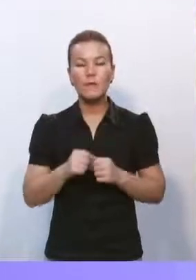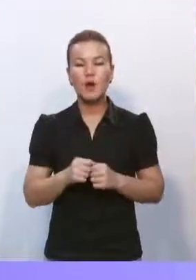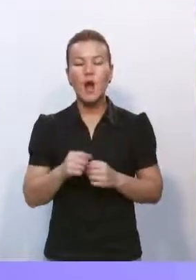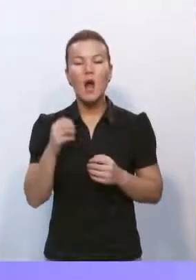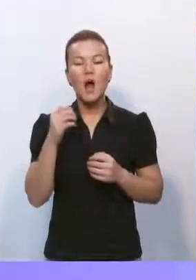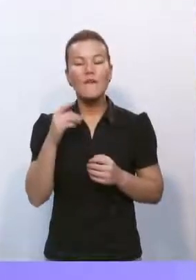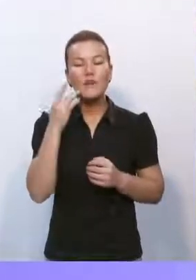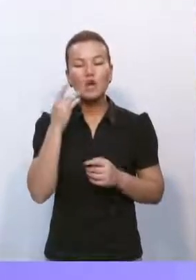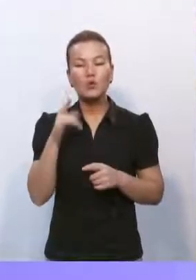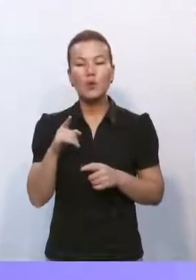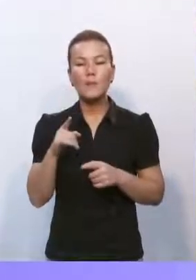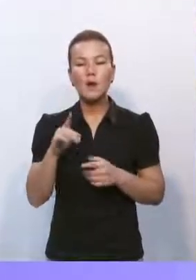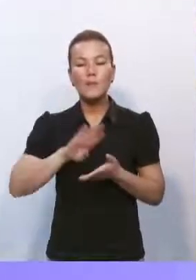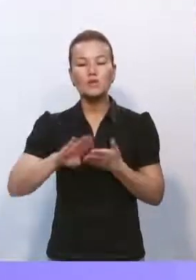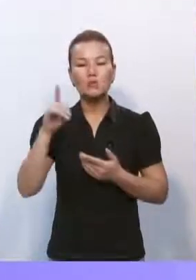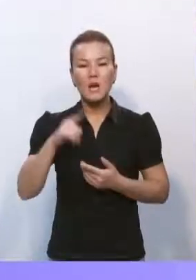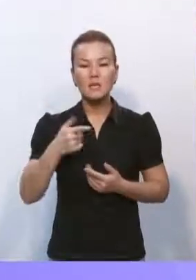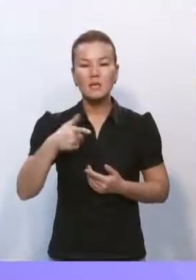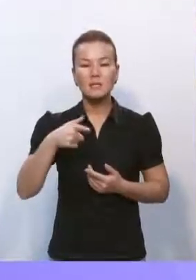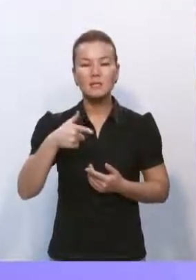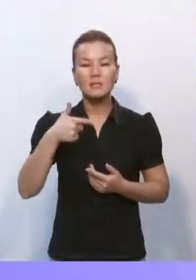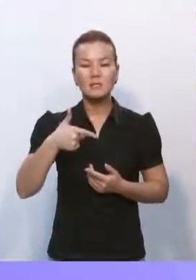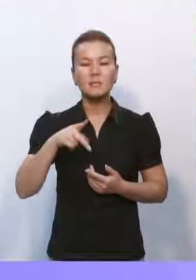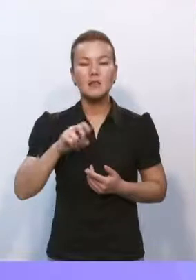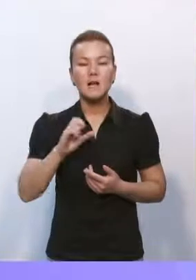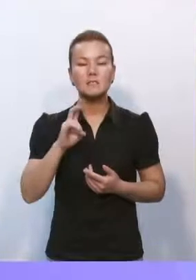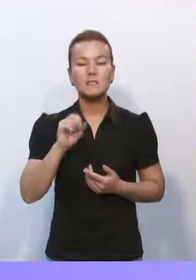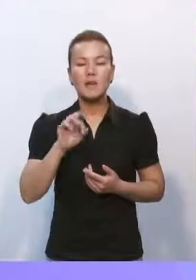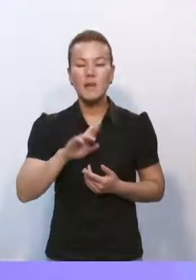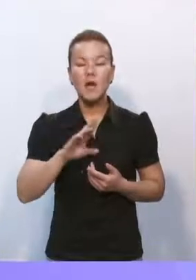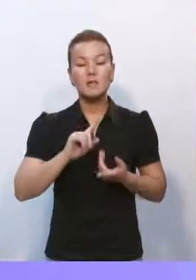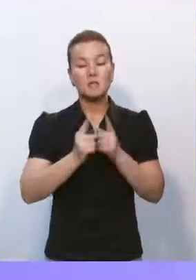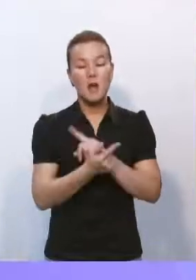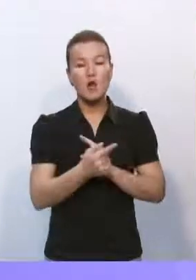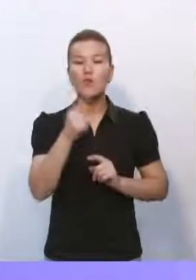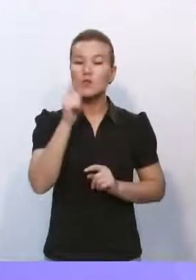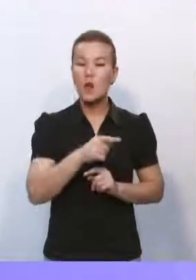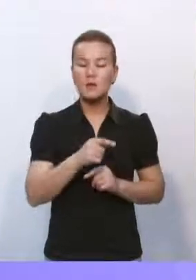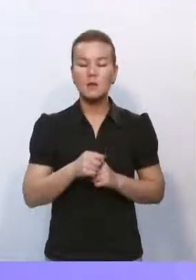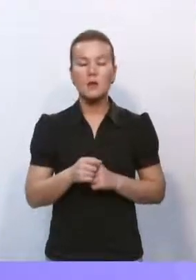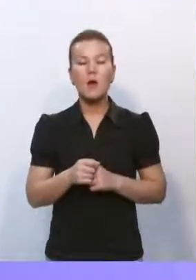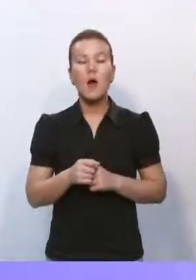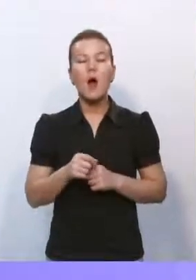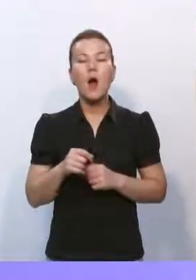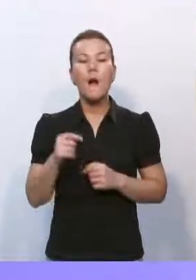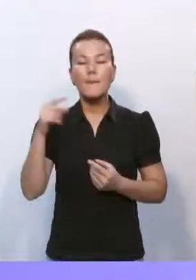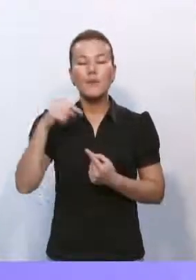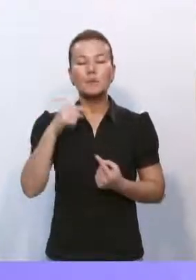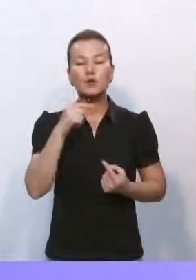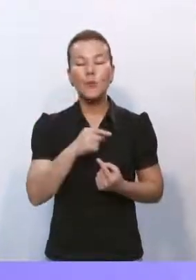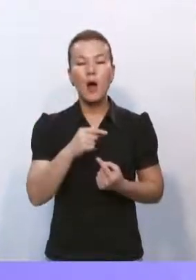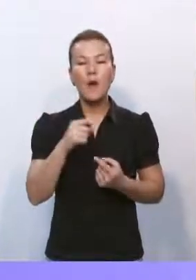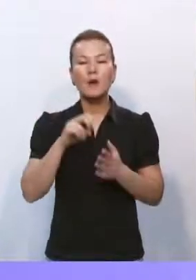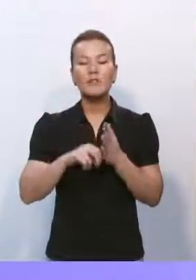в котором безударная гласная стала бы ударной. Подберем проверочные